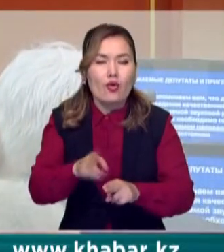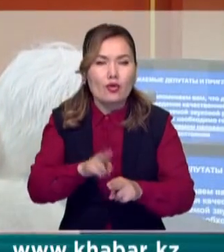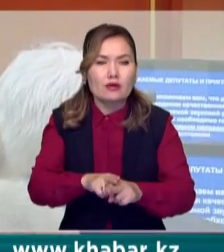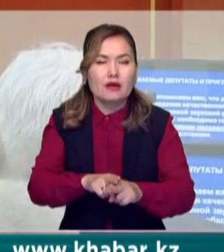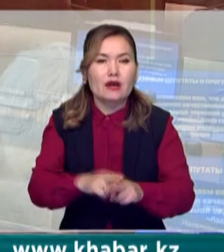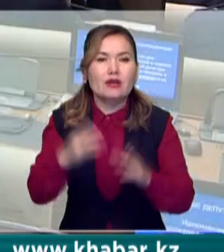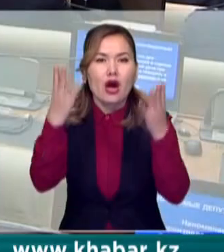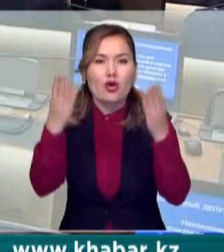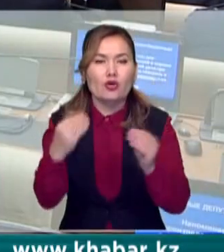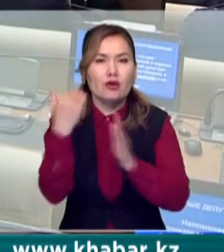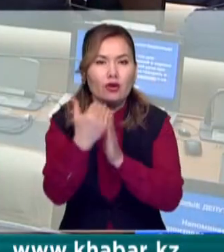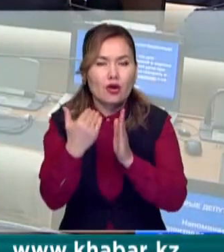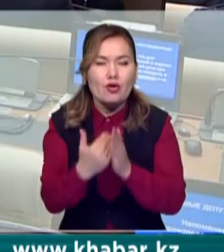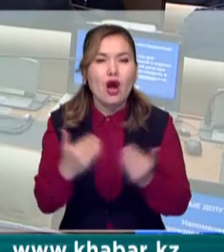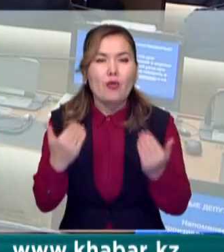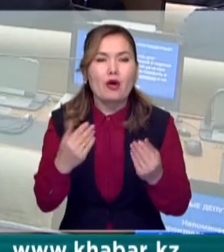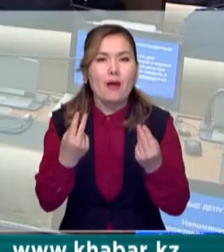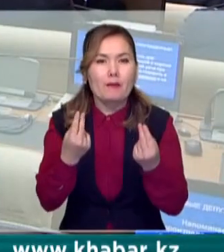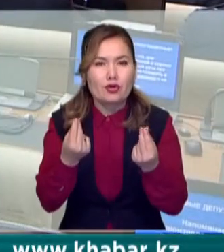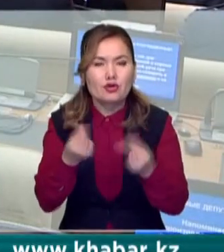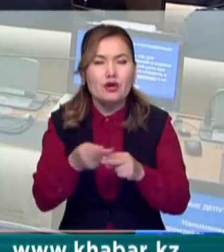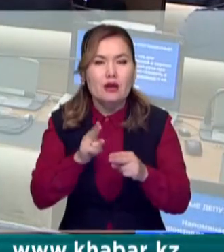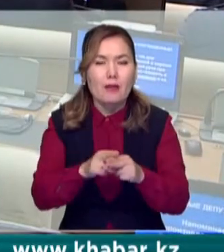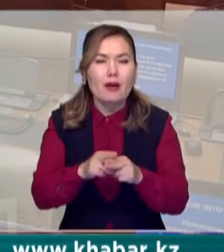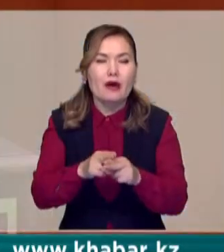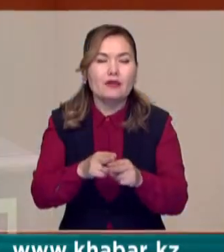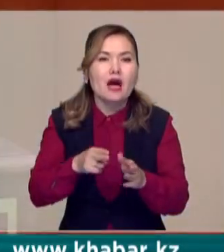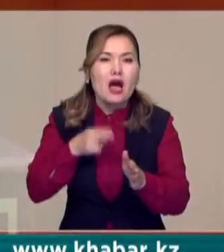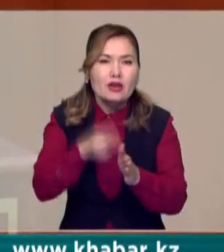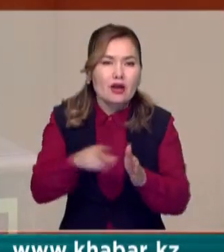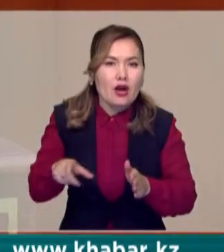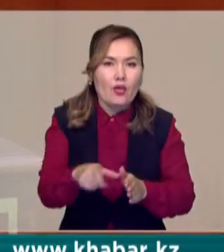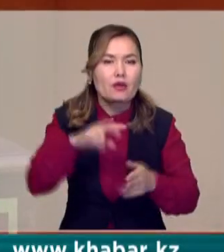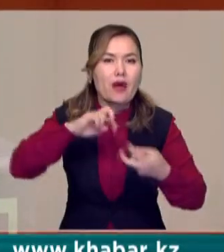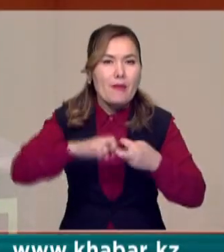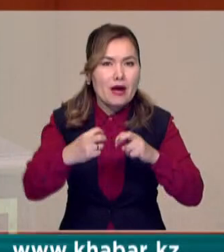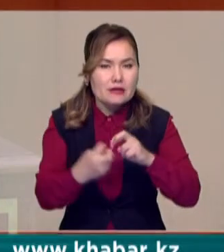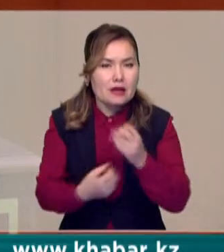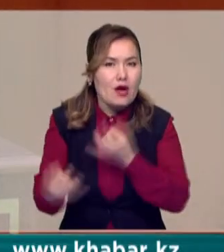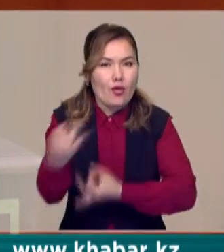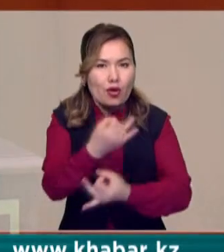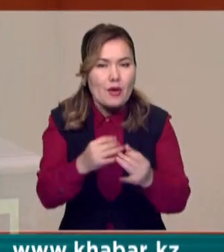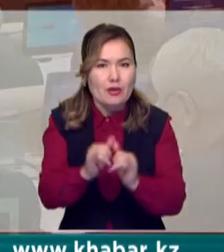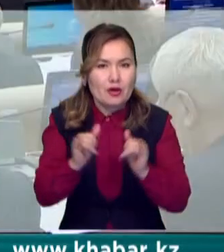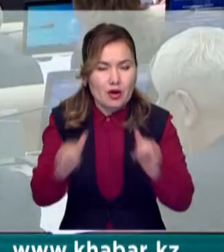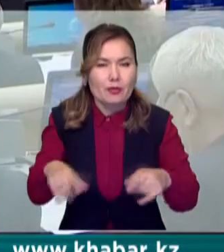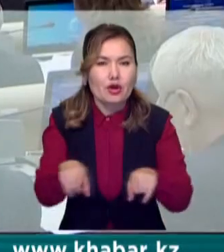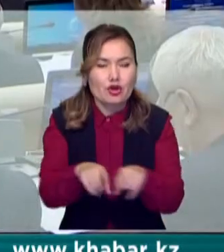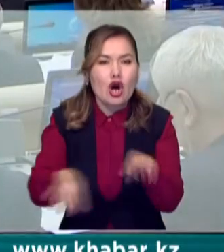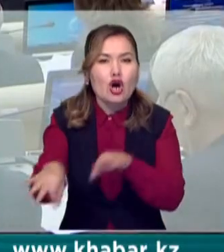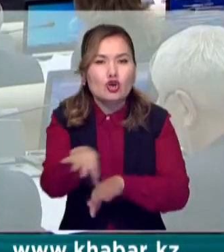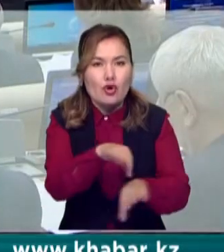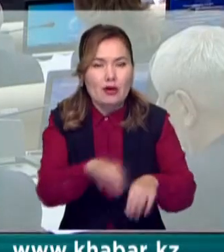Ал күн тәртібі бойынша бүгін бюджет, салық және теміржол көлігі мәселелерін жетілдіру бойынша жобада